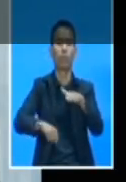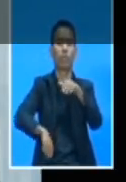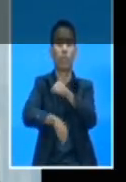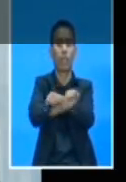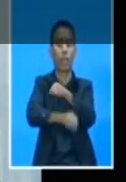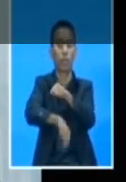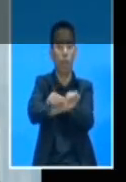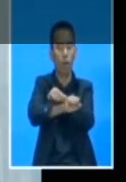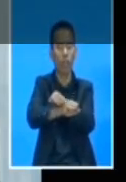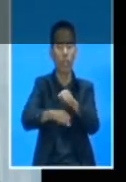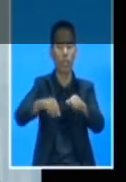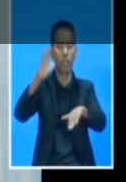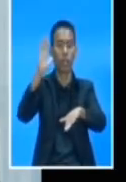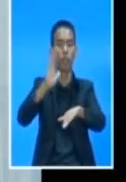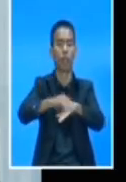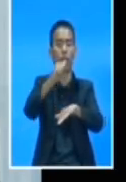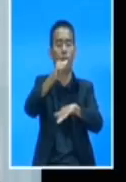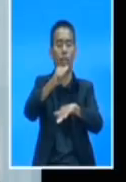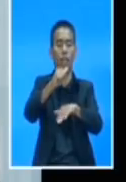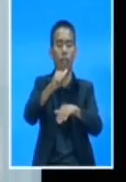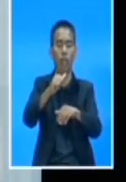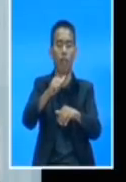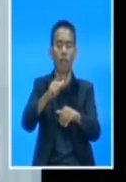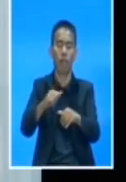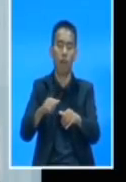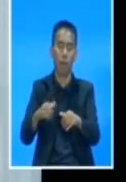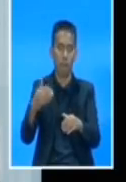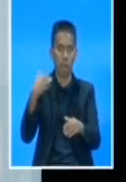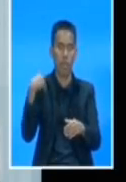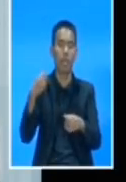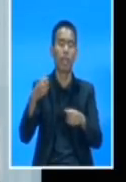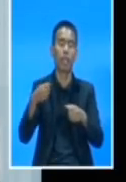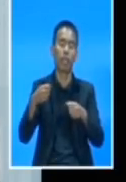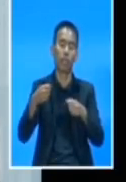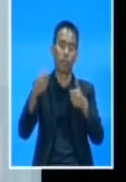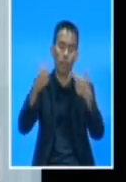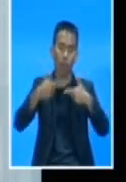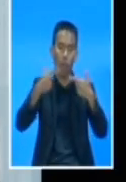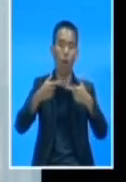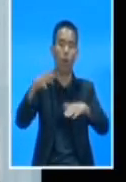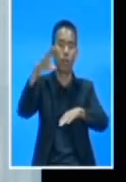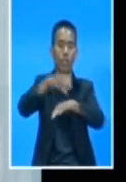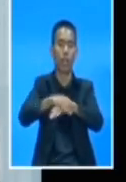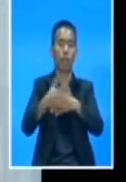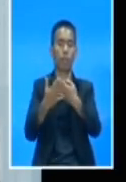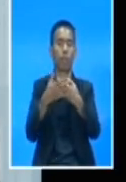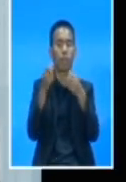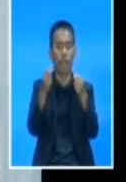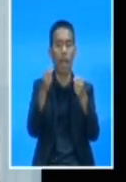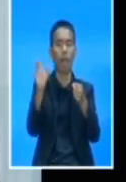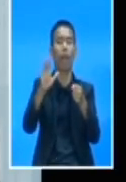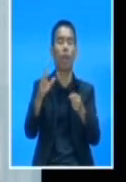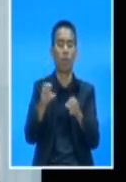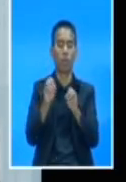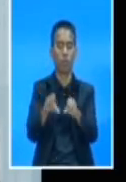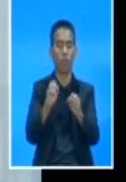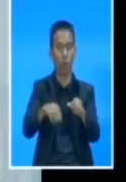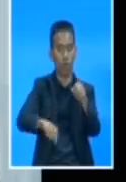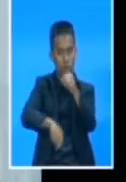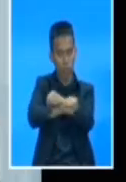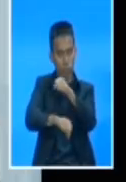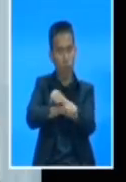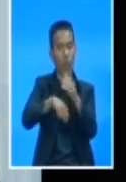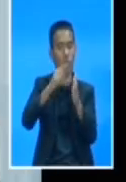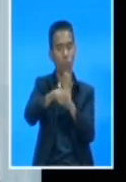ลเล่นฟุตบอลเก่งไปเตะเขาในบาร์ในผับจับไปขังไม่ได้ประโยชน์ครับให้มาสอนฟุตบอลได้50ชั่วโมง100ชั่วโมง